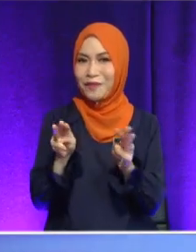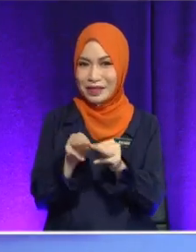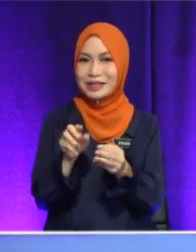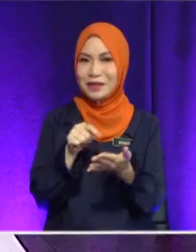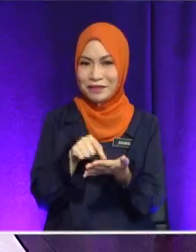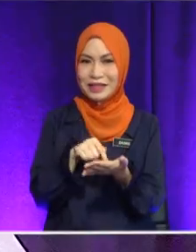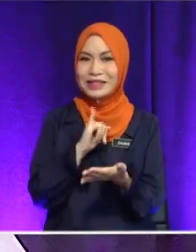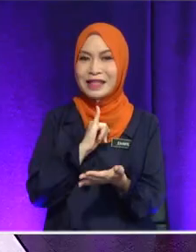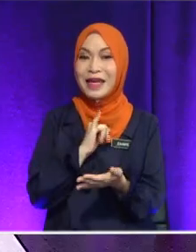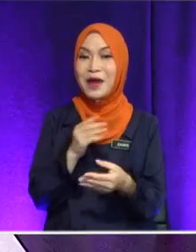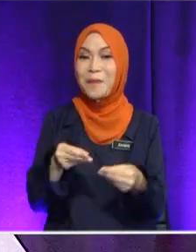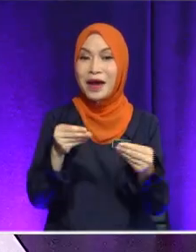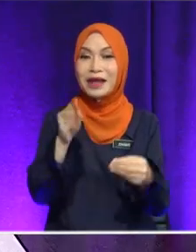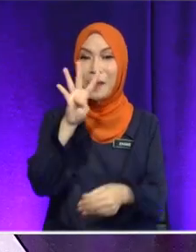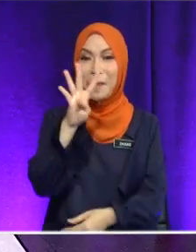kelima